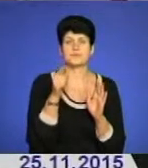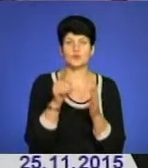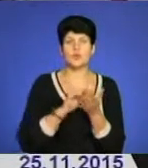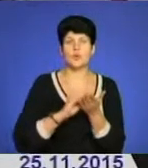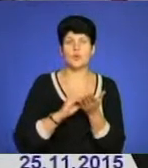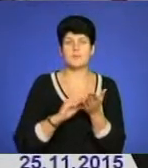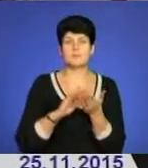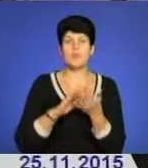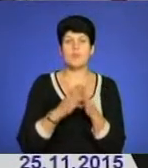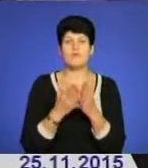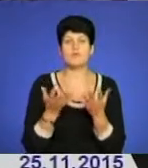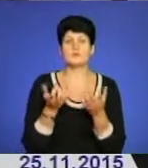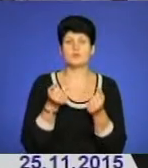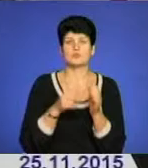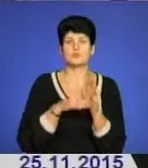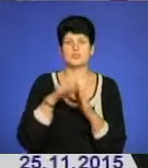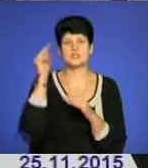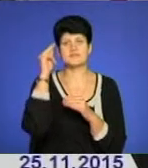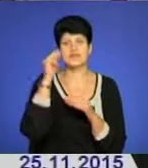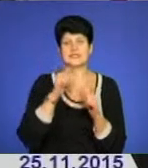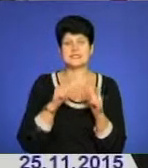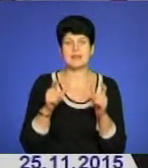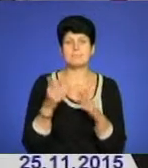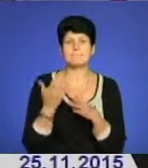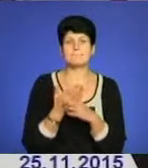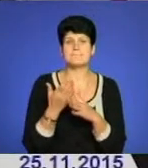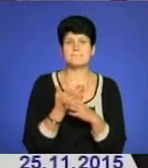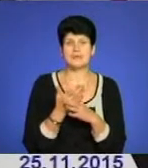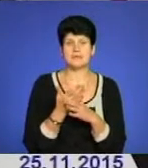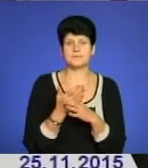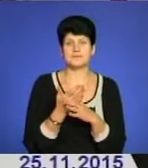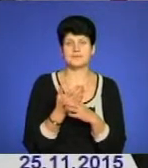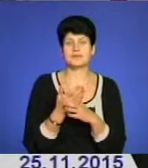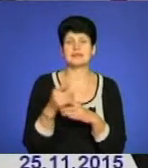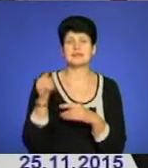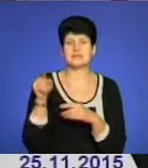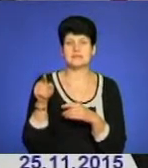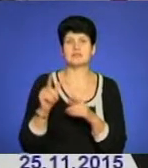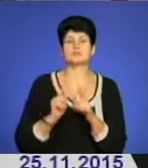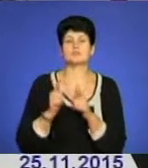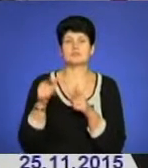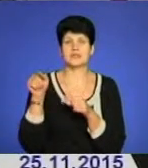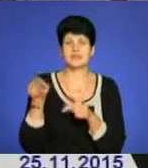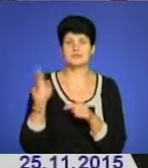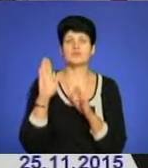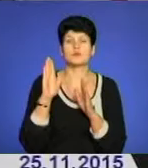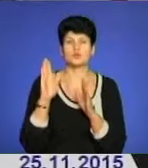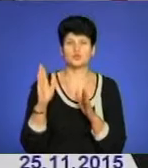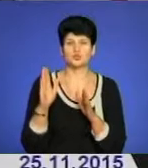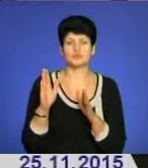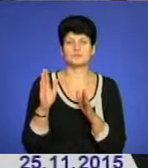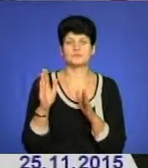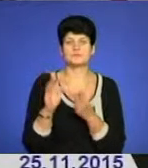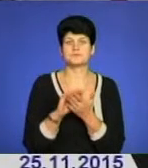прописана в умовах прийому до вищих навчальних закладів пільга для саме цих категорій вступників, що вони будуть